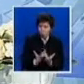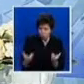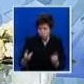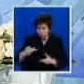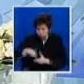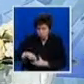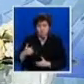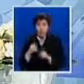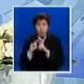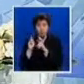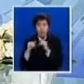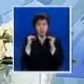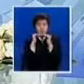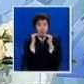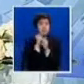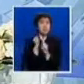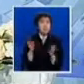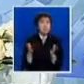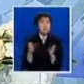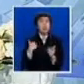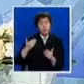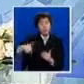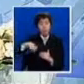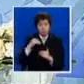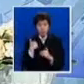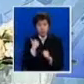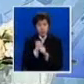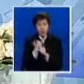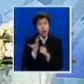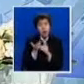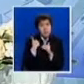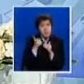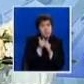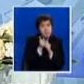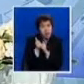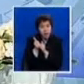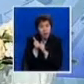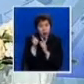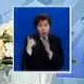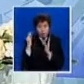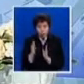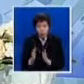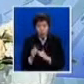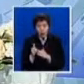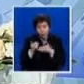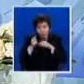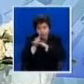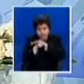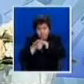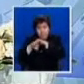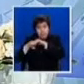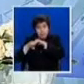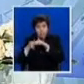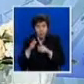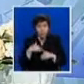ไม่ได้มีสิทธิ์ที่จะทำเช่นนั้นหรือว่าแม้กระทั่งการพาผู้ต้องหานะครับเอ่อหลบซ่อนรวมทั้ง